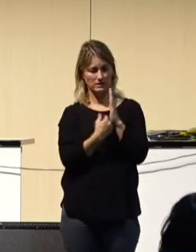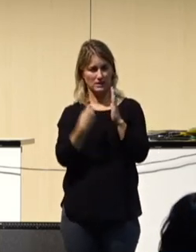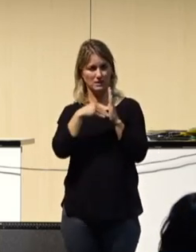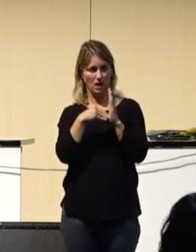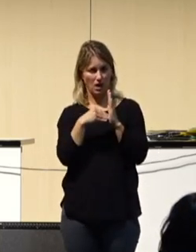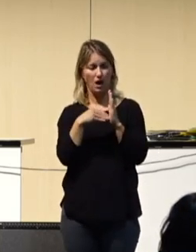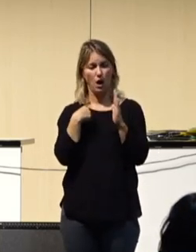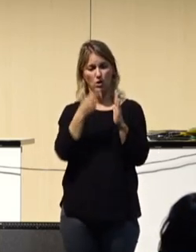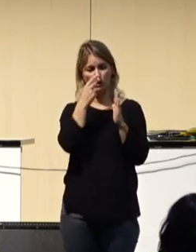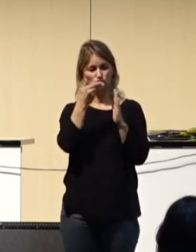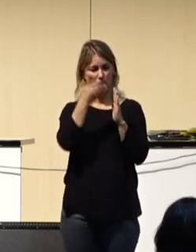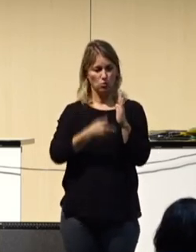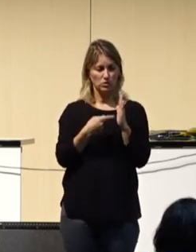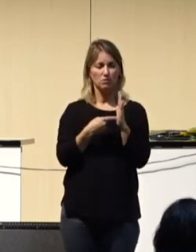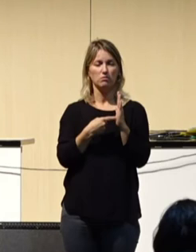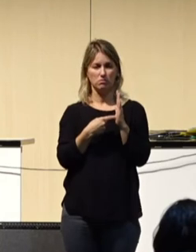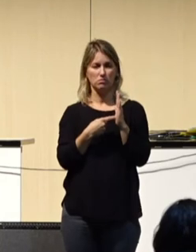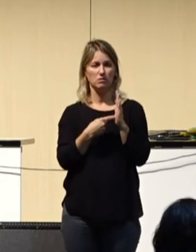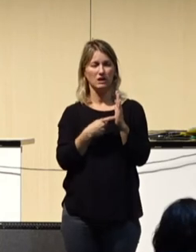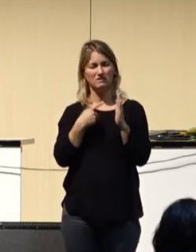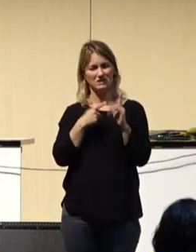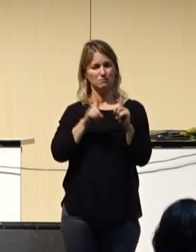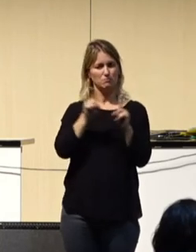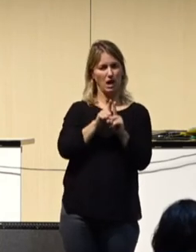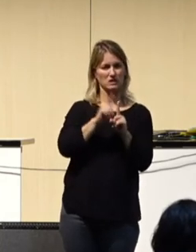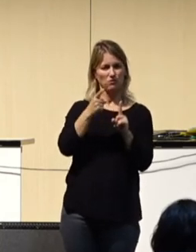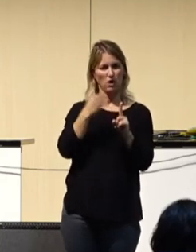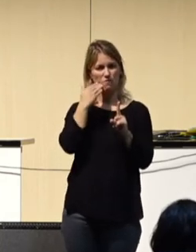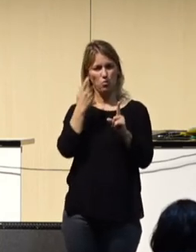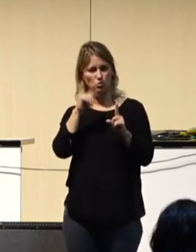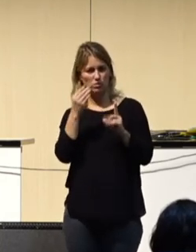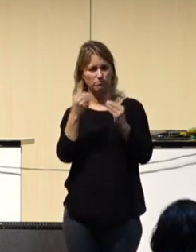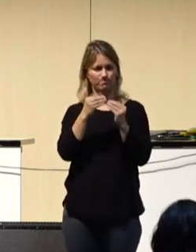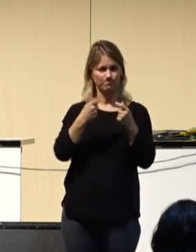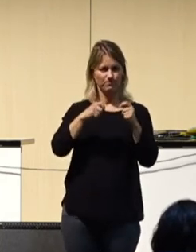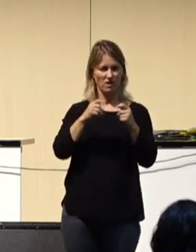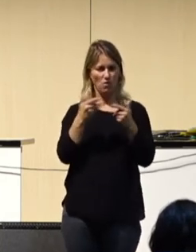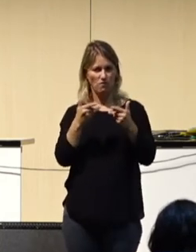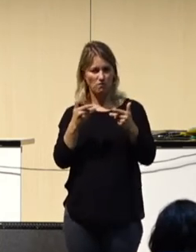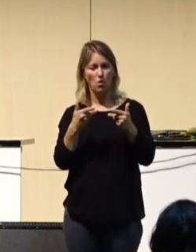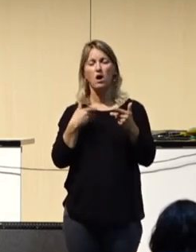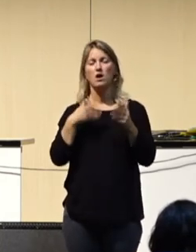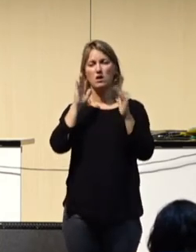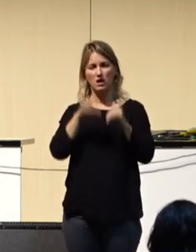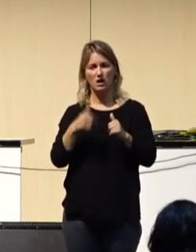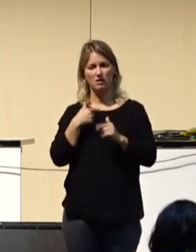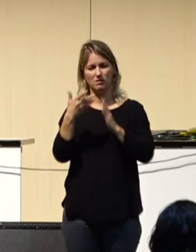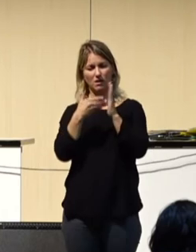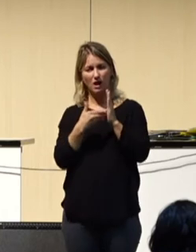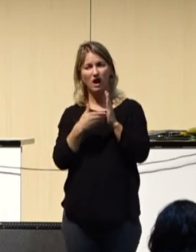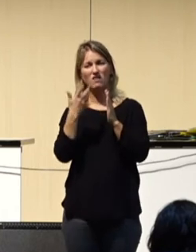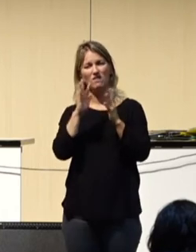und nicht der unmittelbaren Aufgabenerfüllung für eigene Zwecke dienen, und nach summarischer Prüfung das Potenzial für